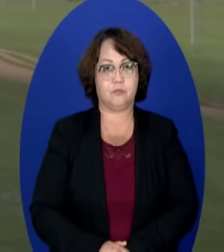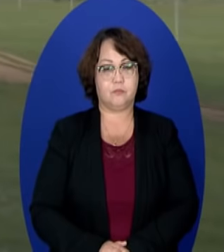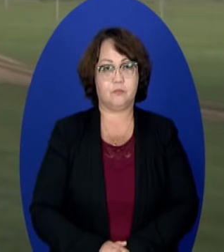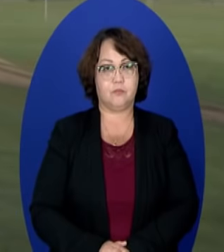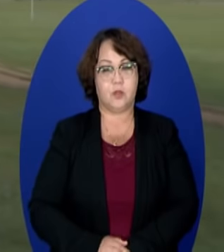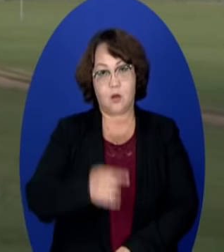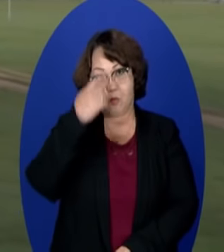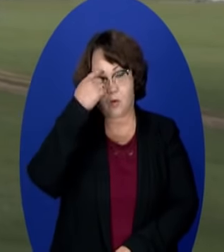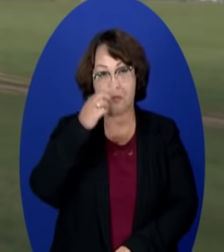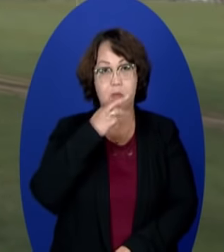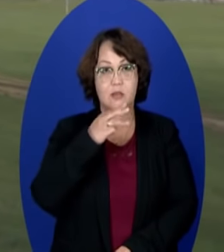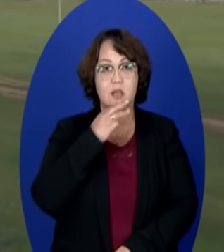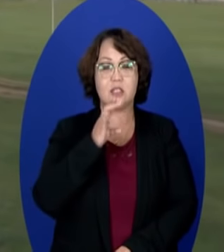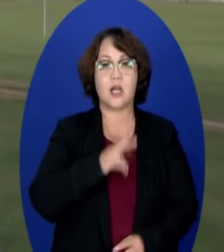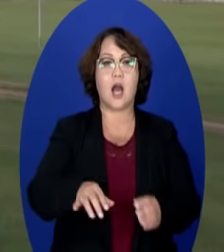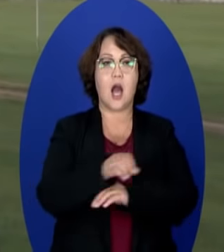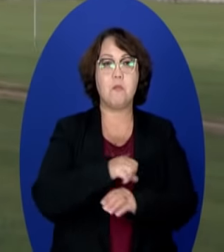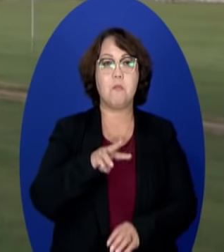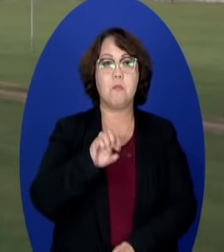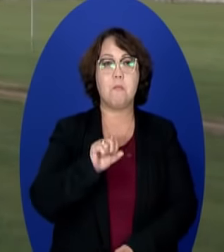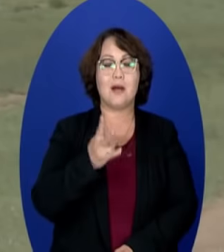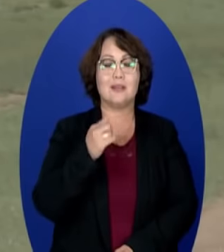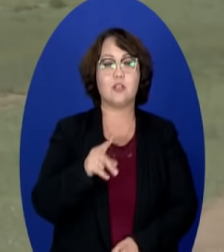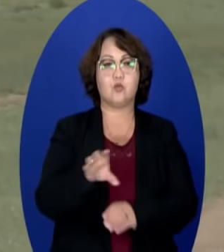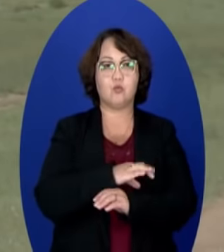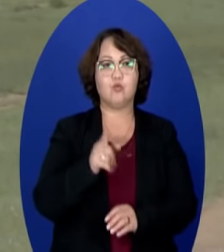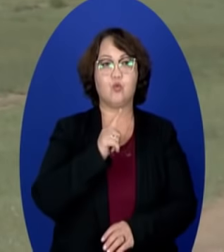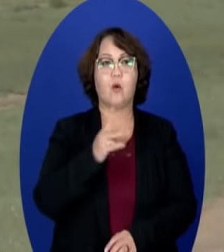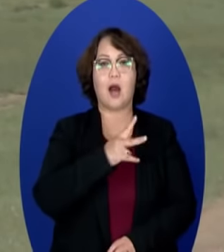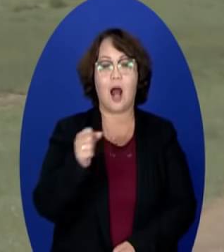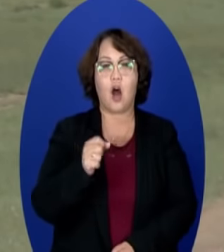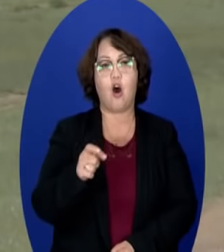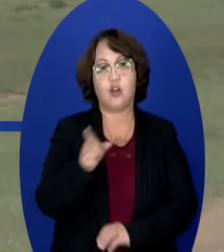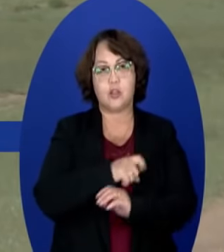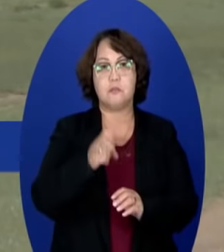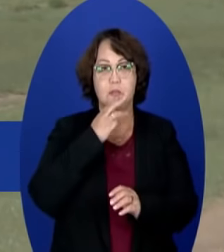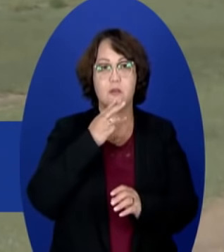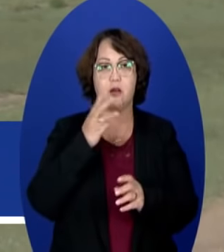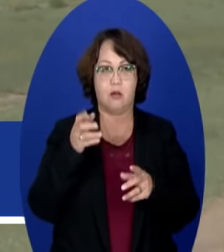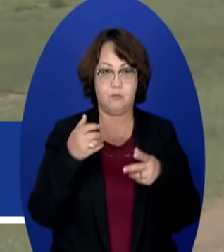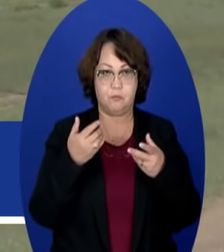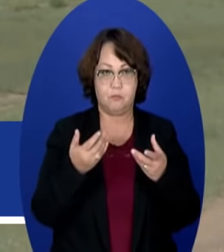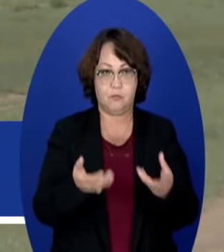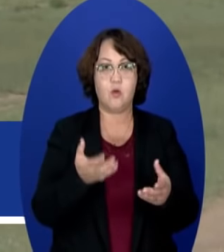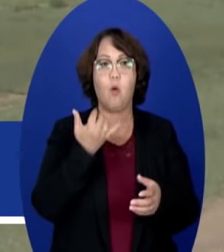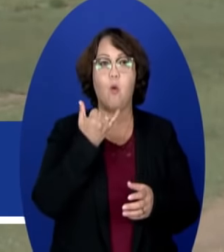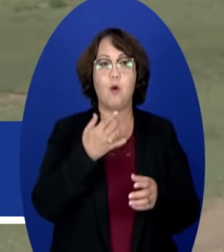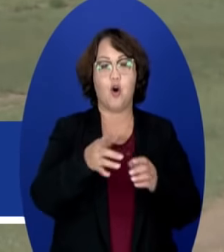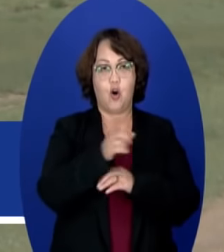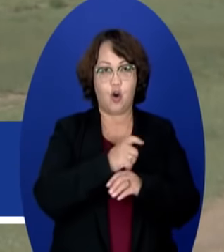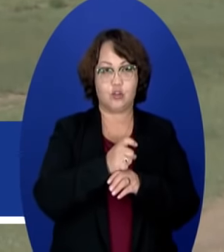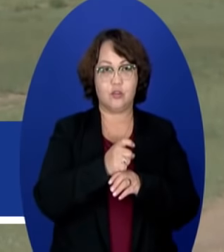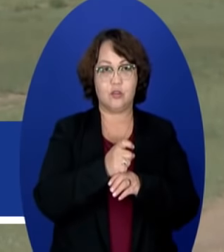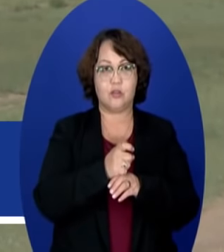За Монголын мэдээ Сэлэнг аймаг Мандал сум бидний нэрэлдгээр Зүүн Хараа хотоос мэдээллийг хүргэж байна. За Зүүн Хараагийн хувьд бол Улаанбаатар хотын